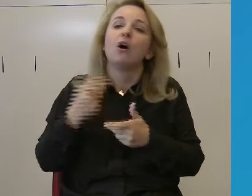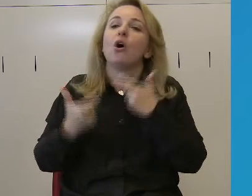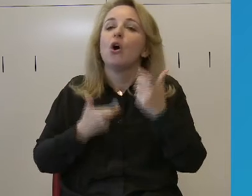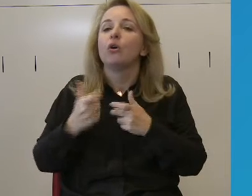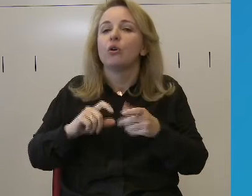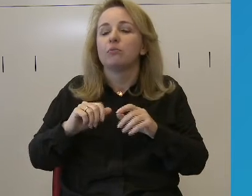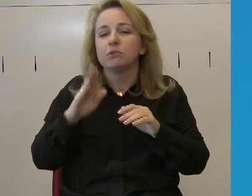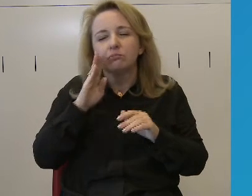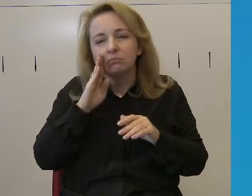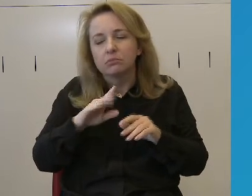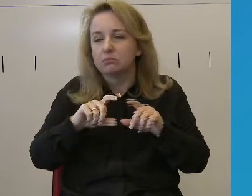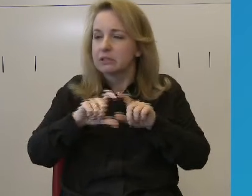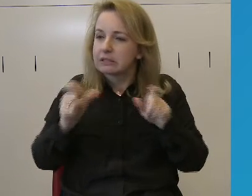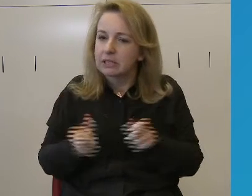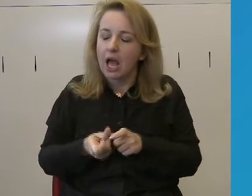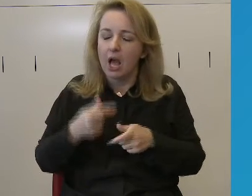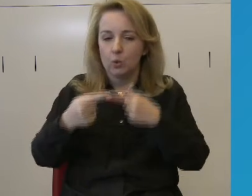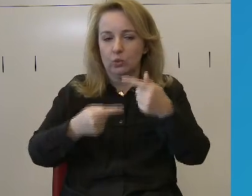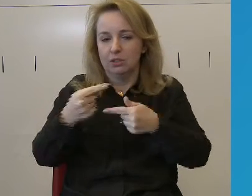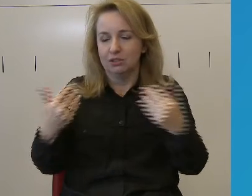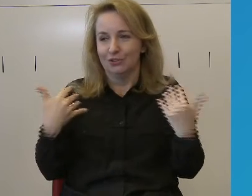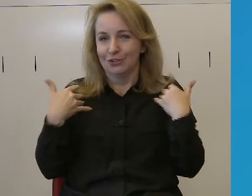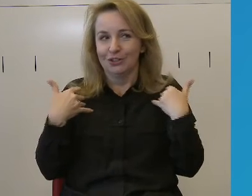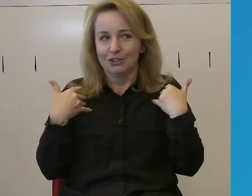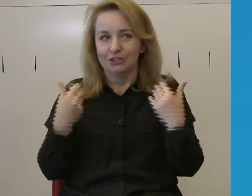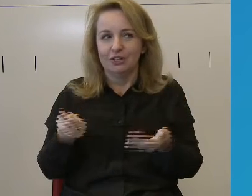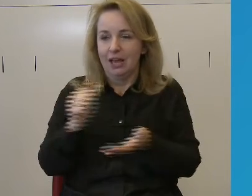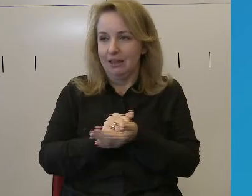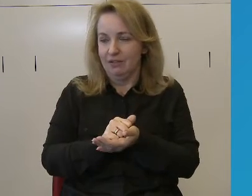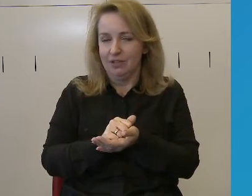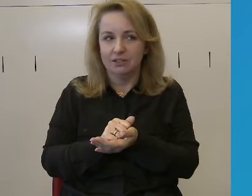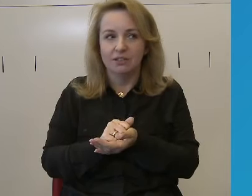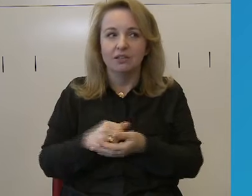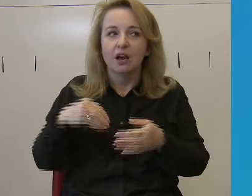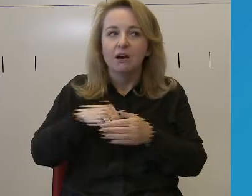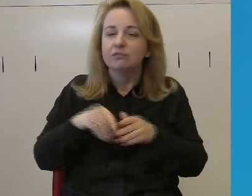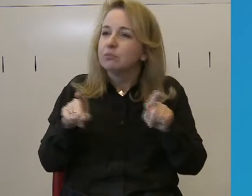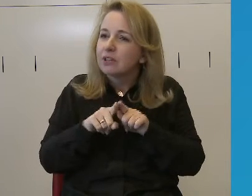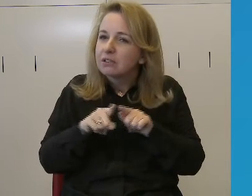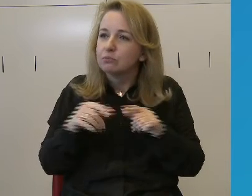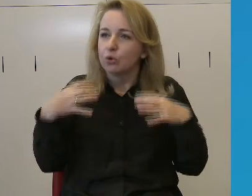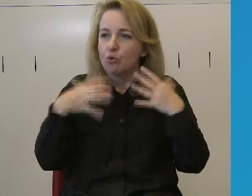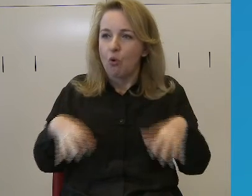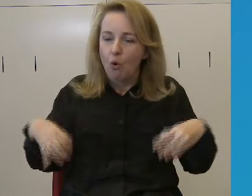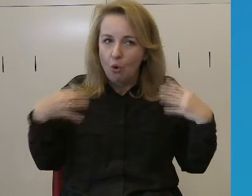całkowity cykl życia inwestycji. To także środowisko, które